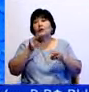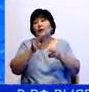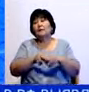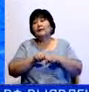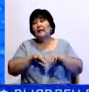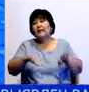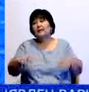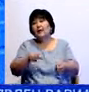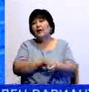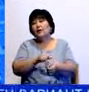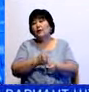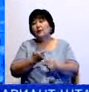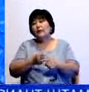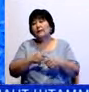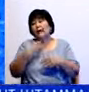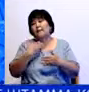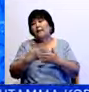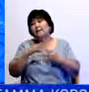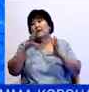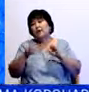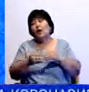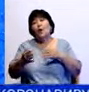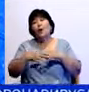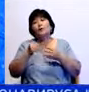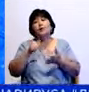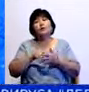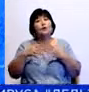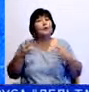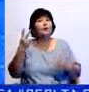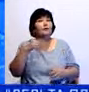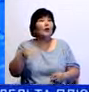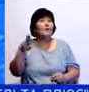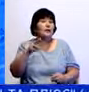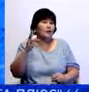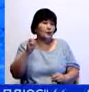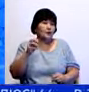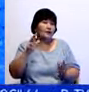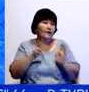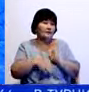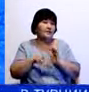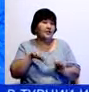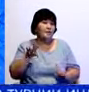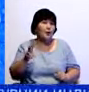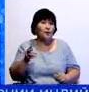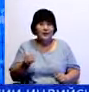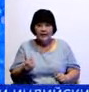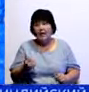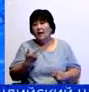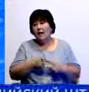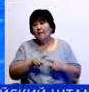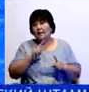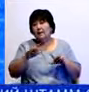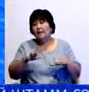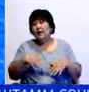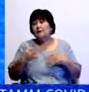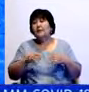распространение наркотиков по приблизительным расчётам общей стоимостью более двух миллиардов 380 миллионов тенге об этом на заседании